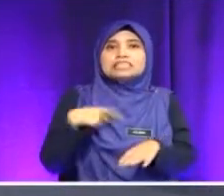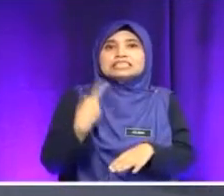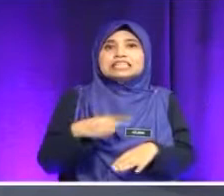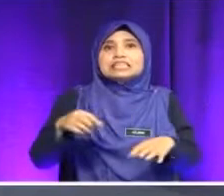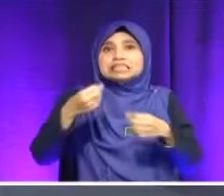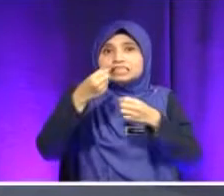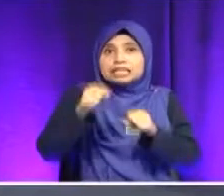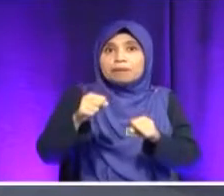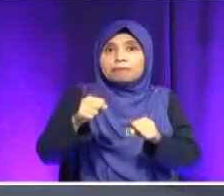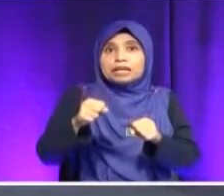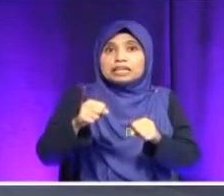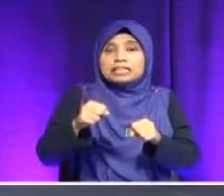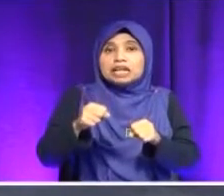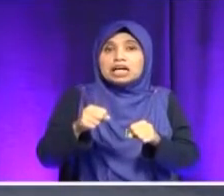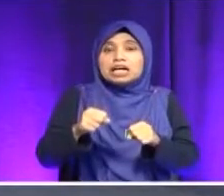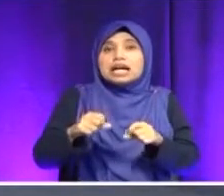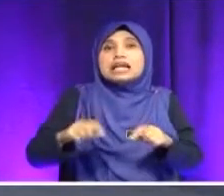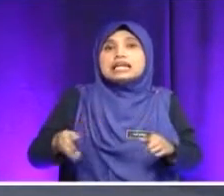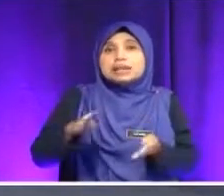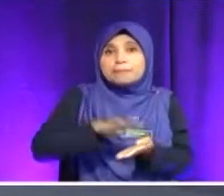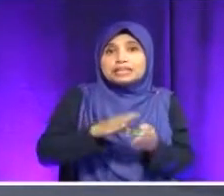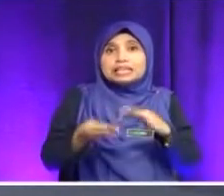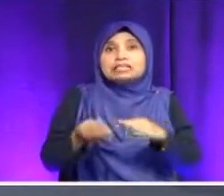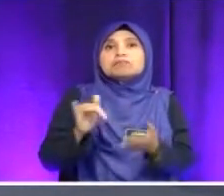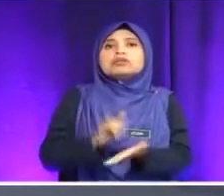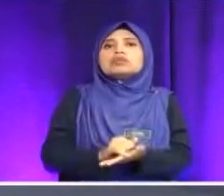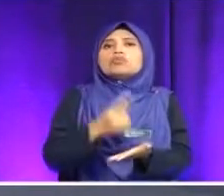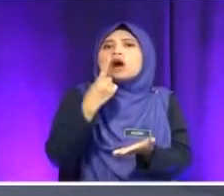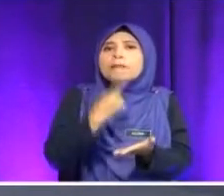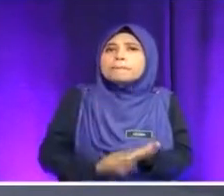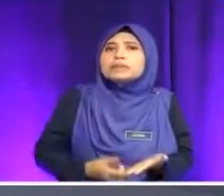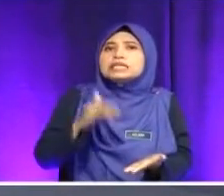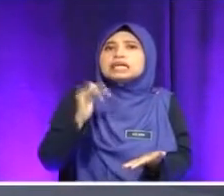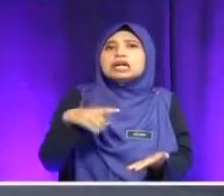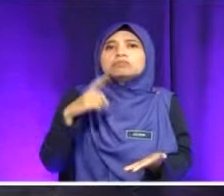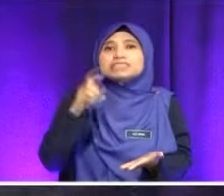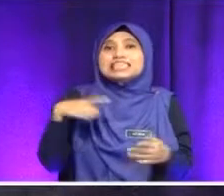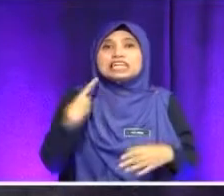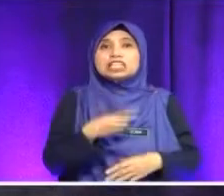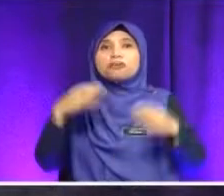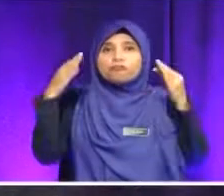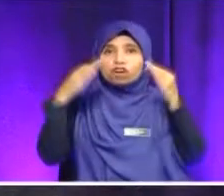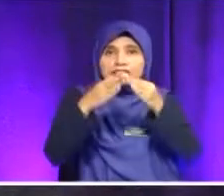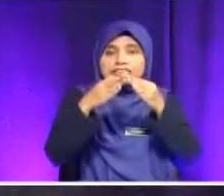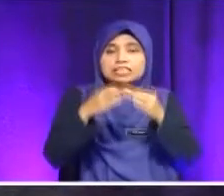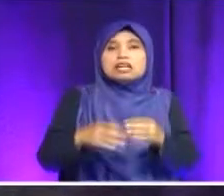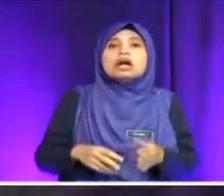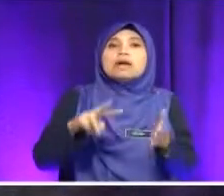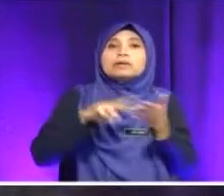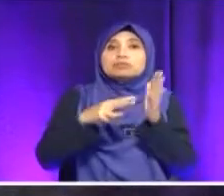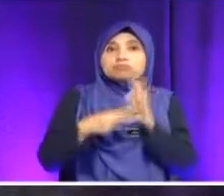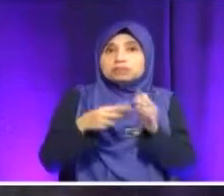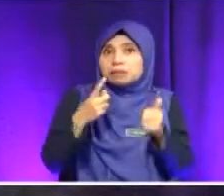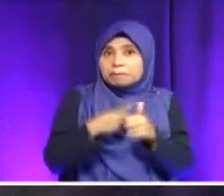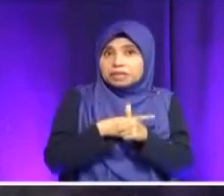menyiapkan angkat lipatan-lipatan Ichiko Apa yang perlu kita my perhatian oke mazesoba tadi jugalah Maksudnya yang pertama